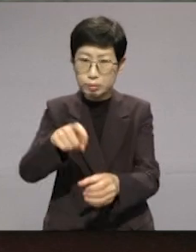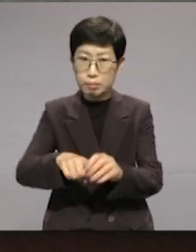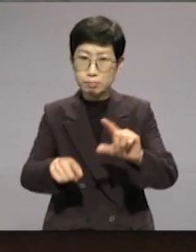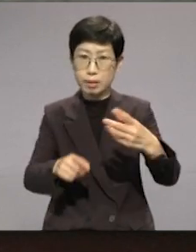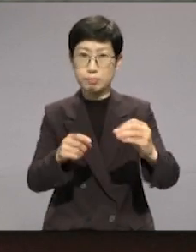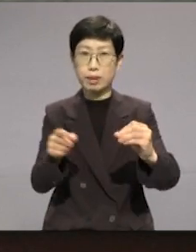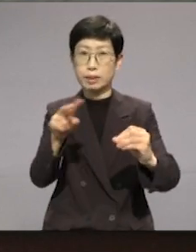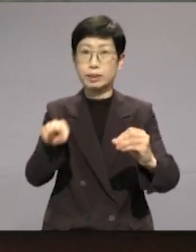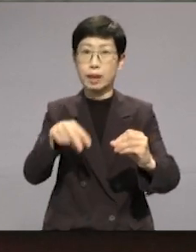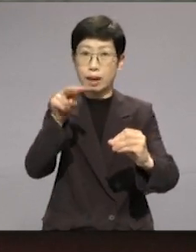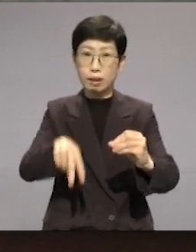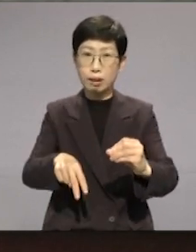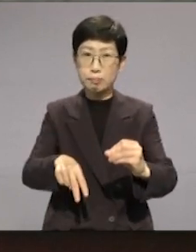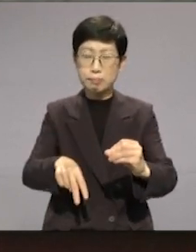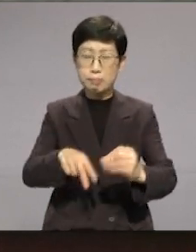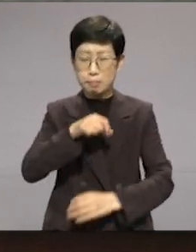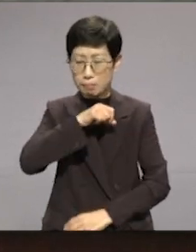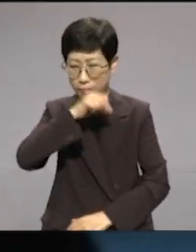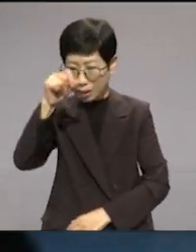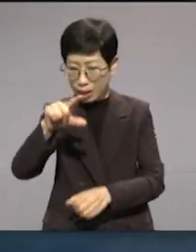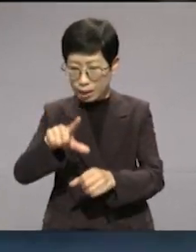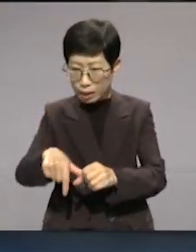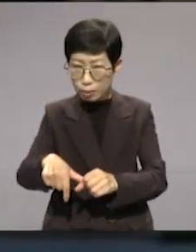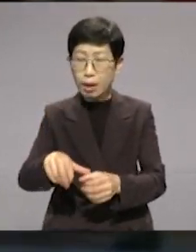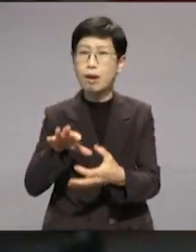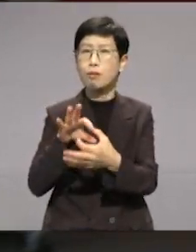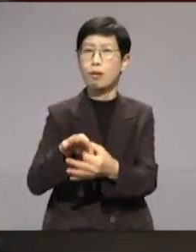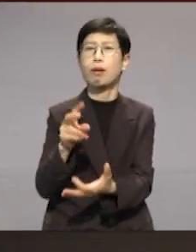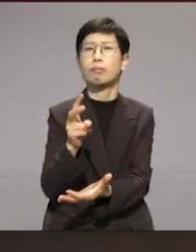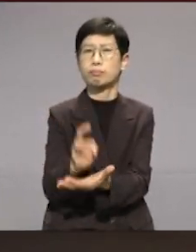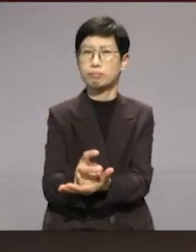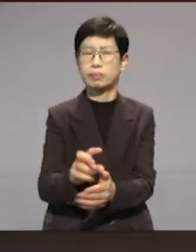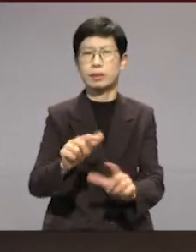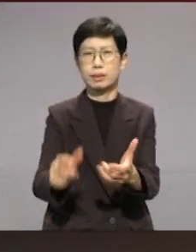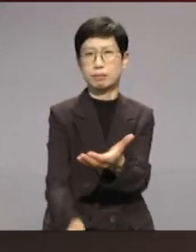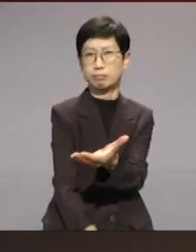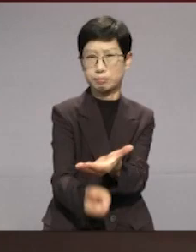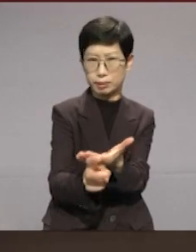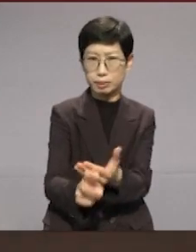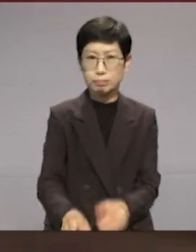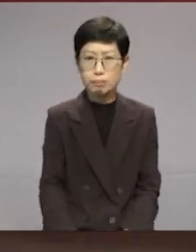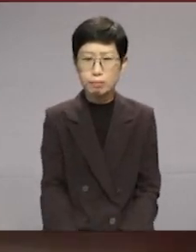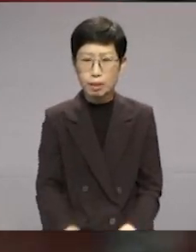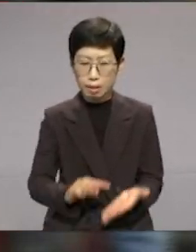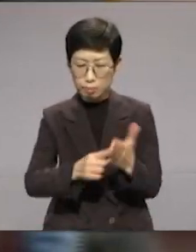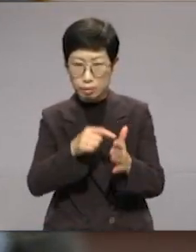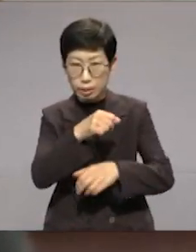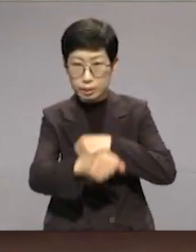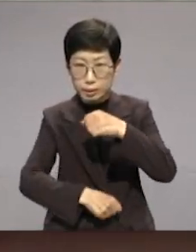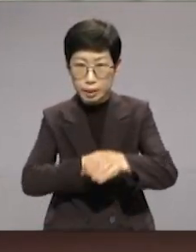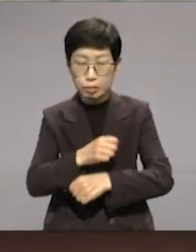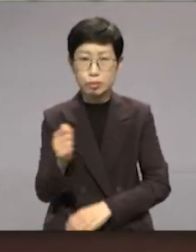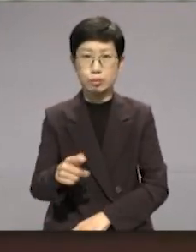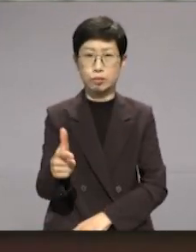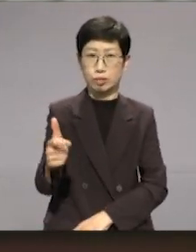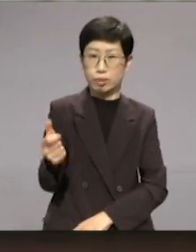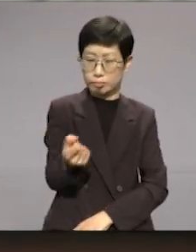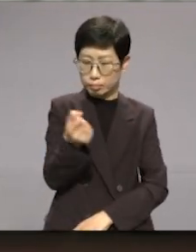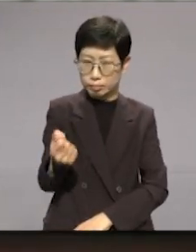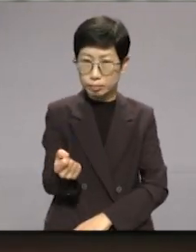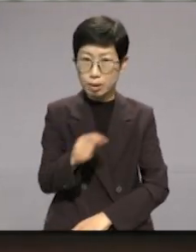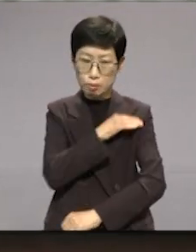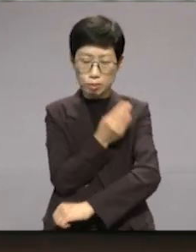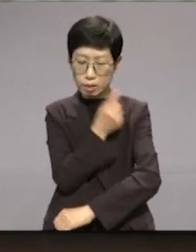제안에 불법 소지가 있다고 보도했습니다. 머스크는 수정헌법 1조, 표현의 자유와 2조 총기 소지 권리